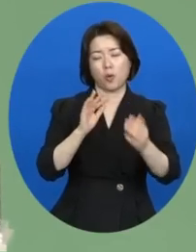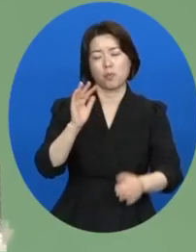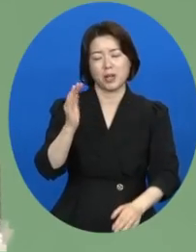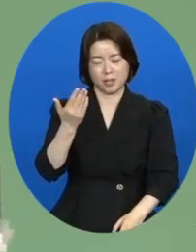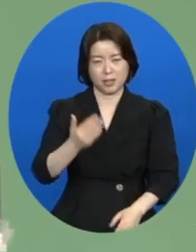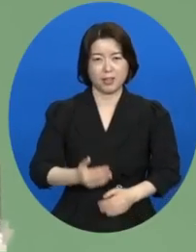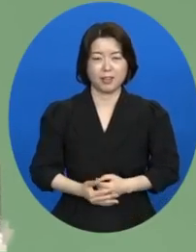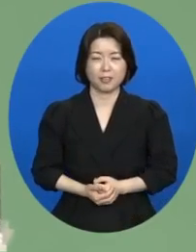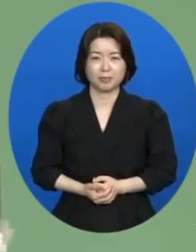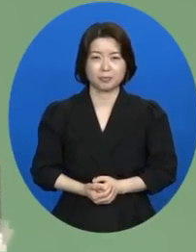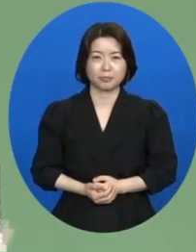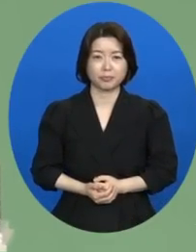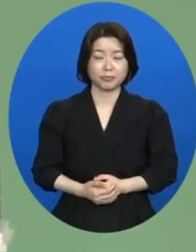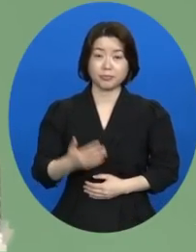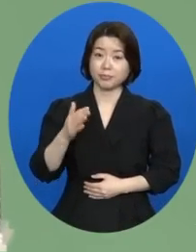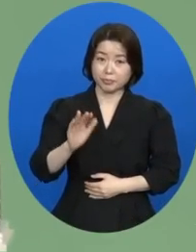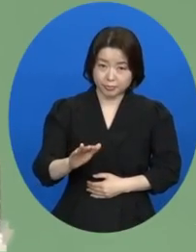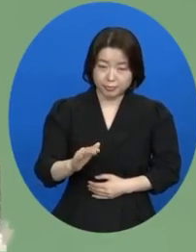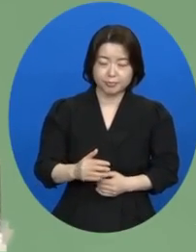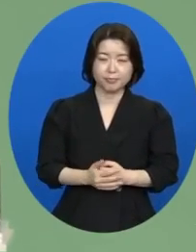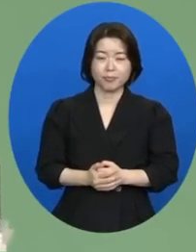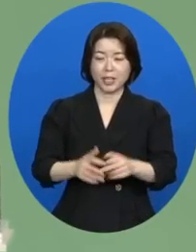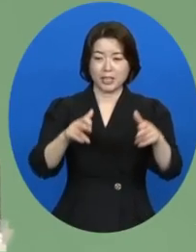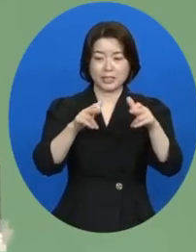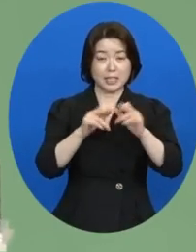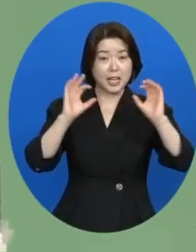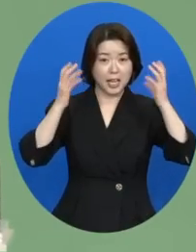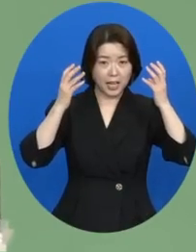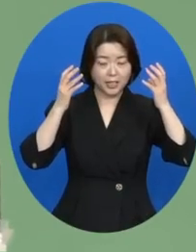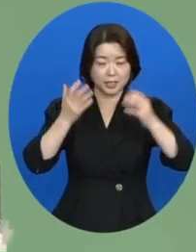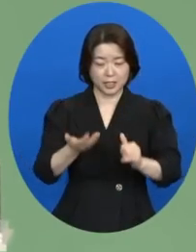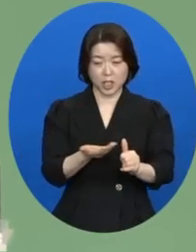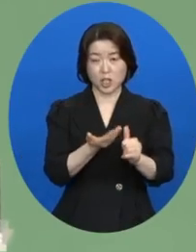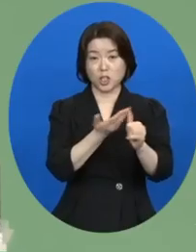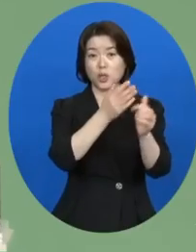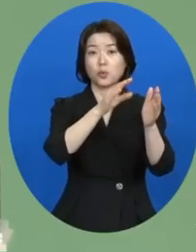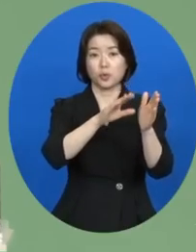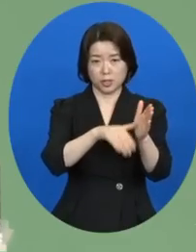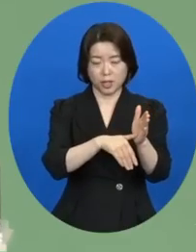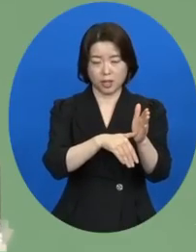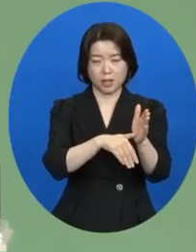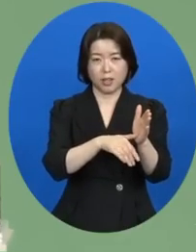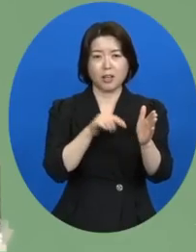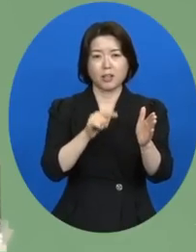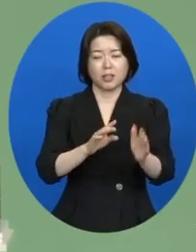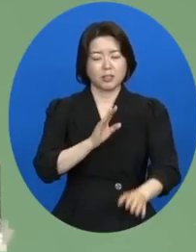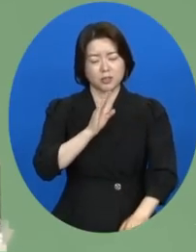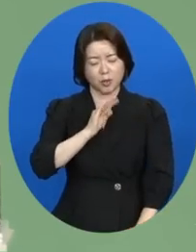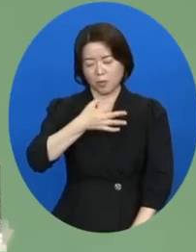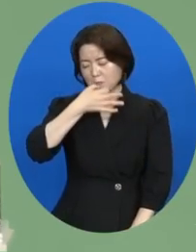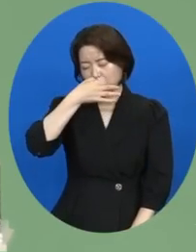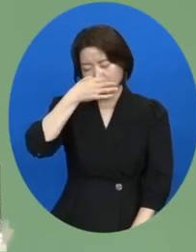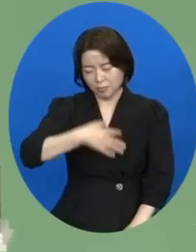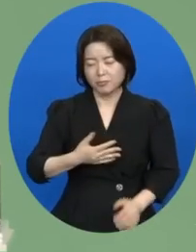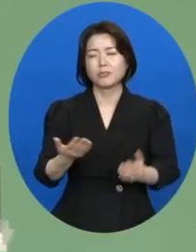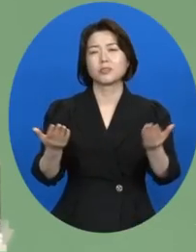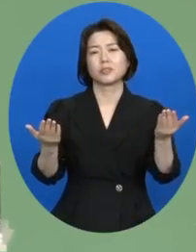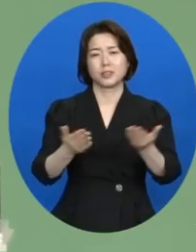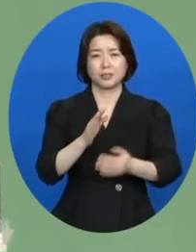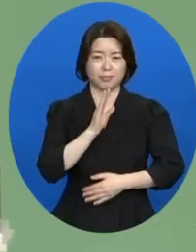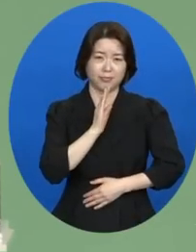됩니다. 그렇지만 장애 아이를 양육하는 것은 너무 힘든